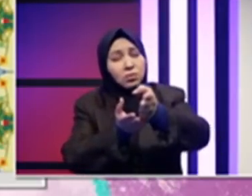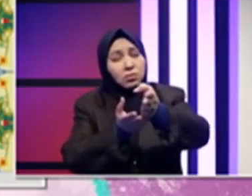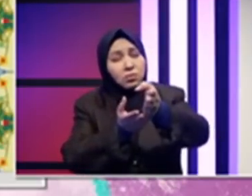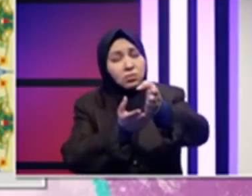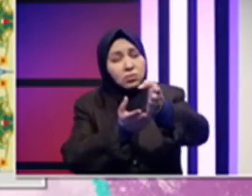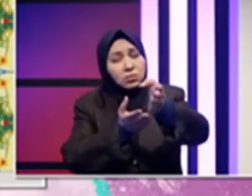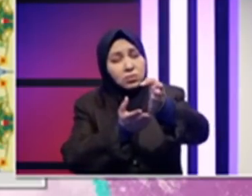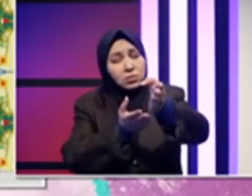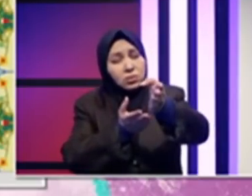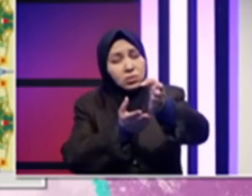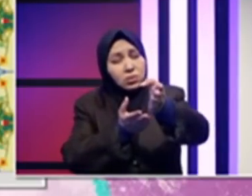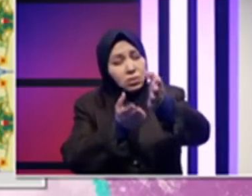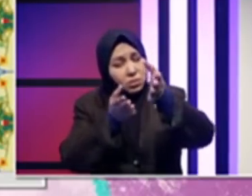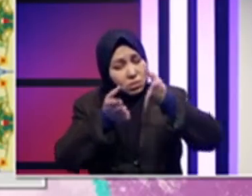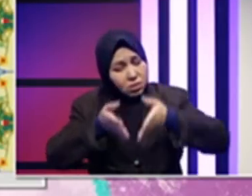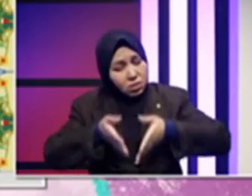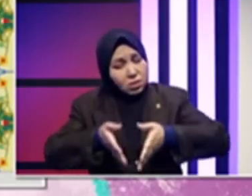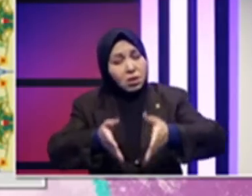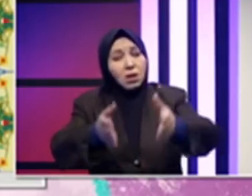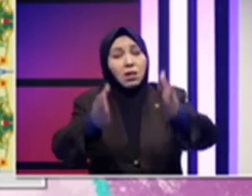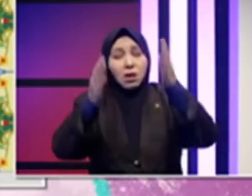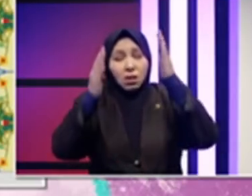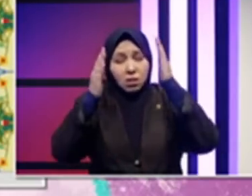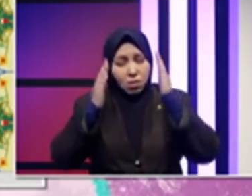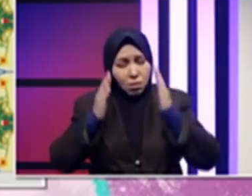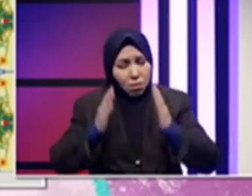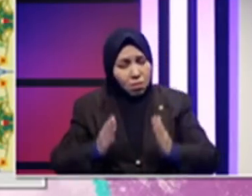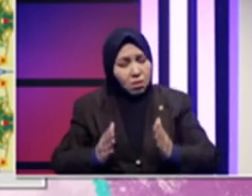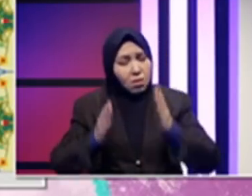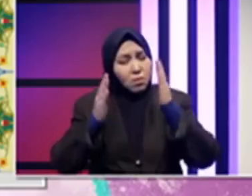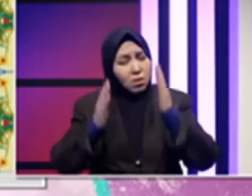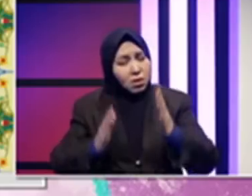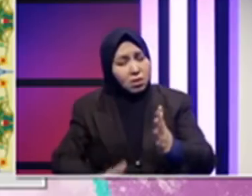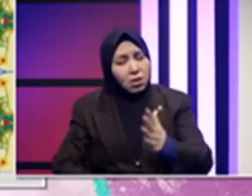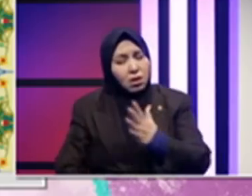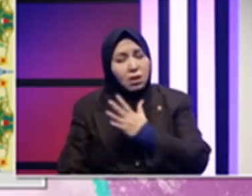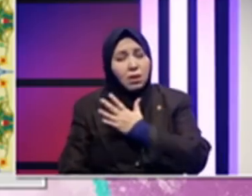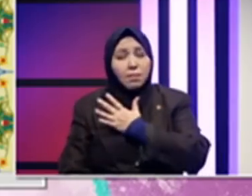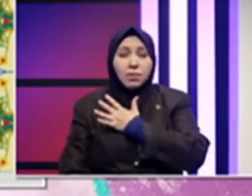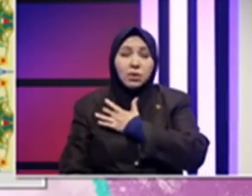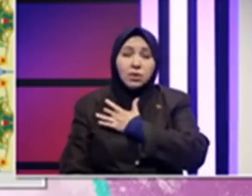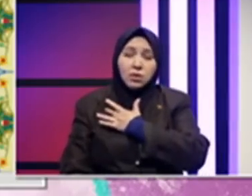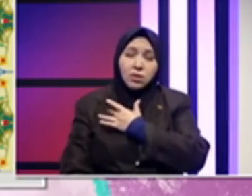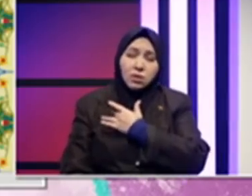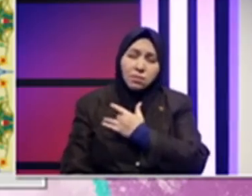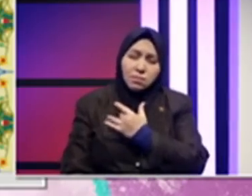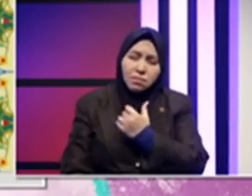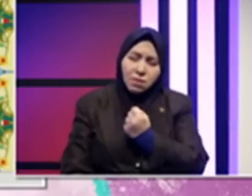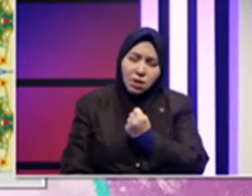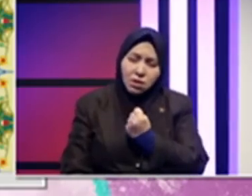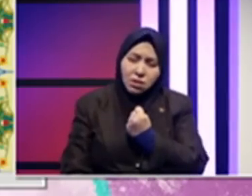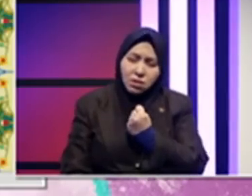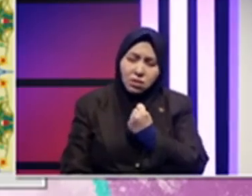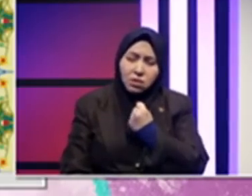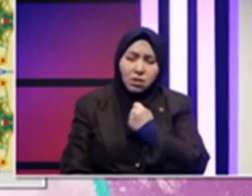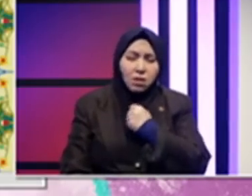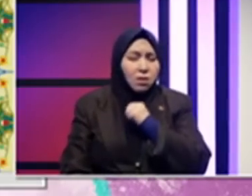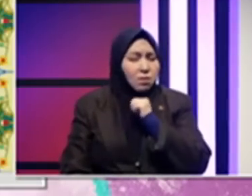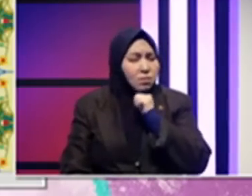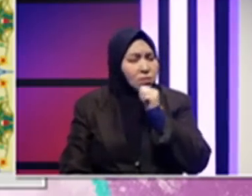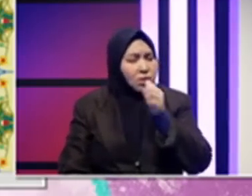المستقيم صراط الذين أنعمت عليهم